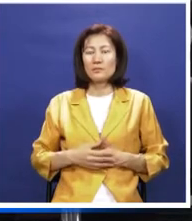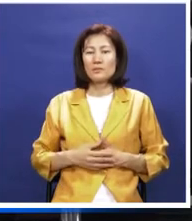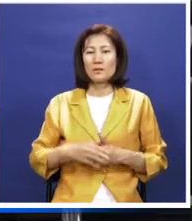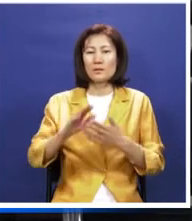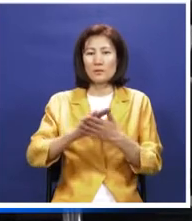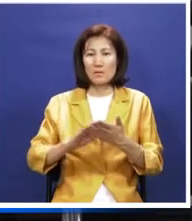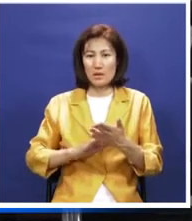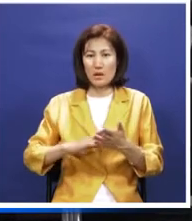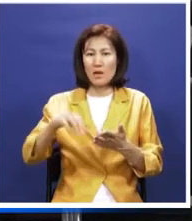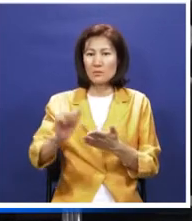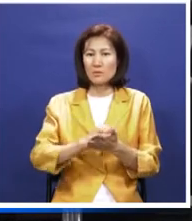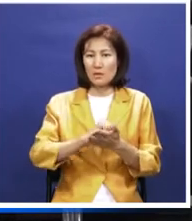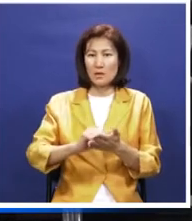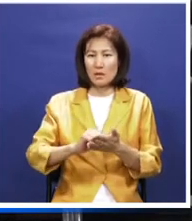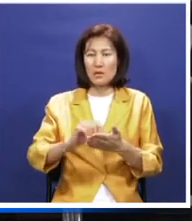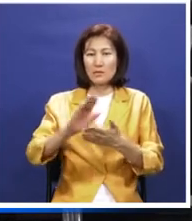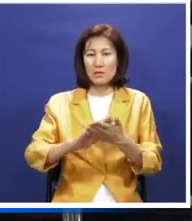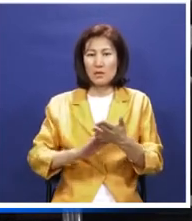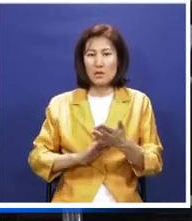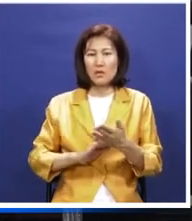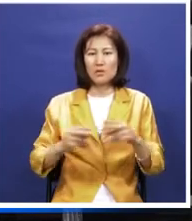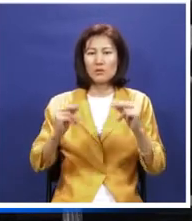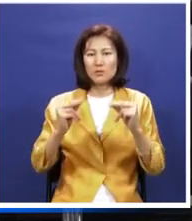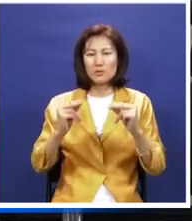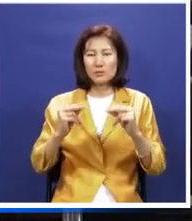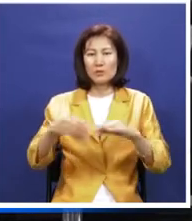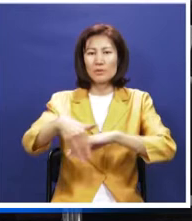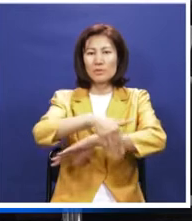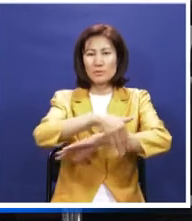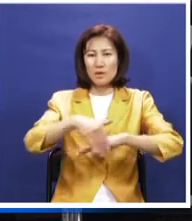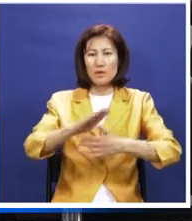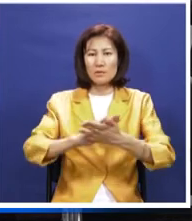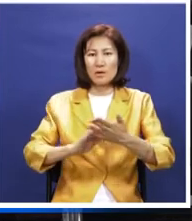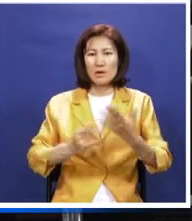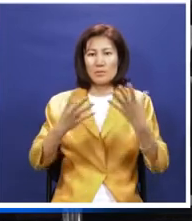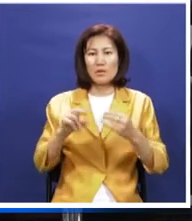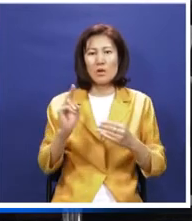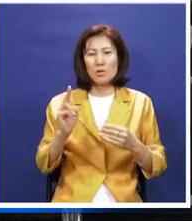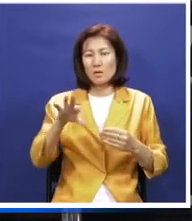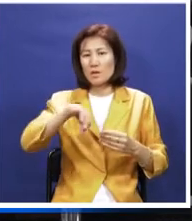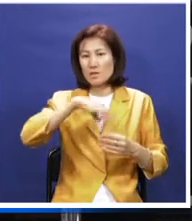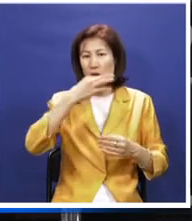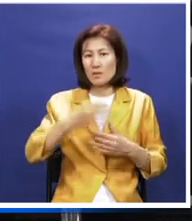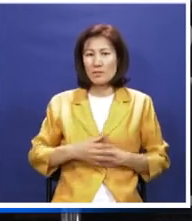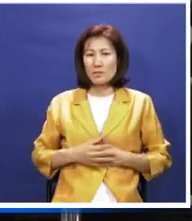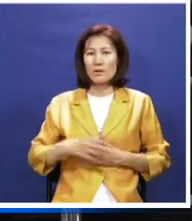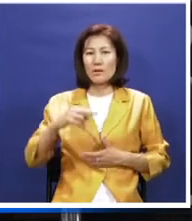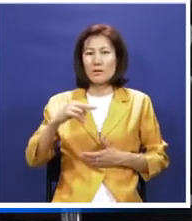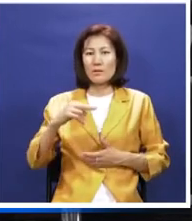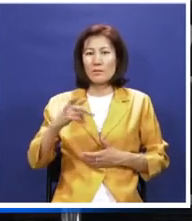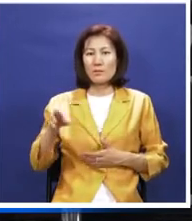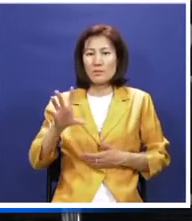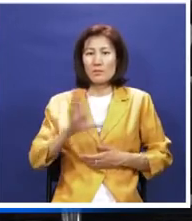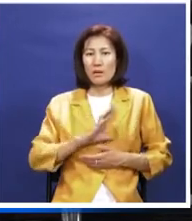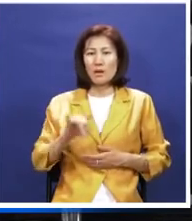прописано все в законе о газе и газоснабжении, прописано четко и ясно, кто является промышленным потребителем, кто является коммунальным потребителем. И